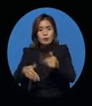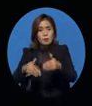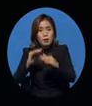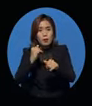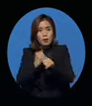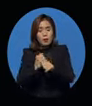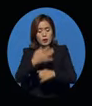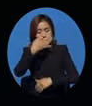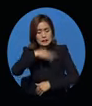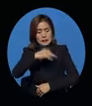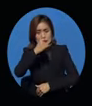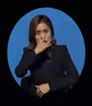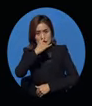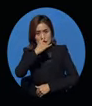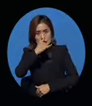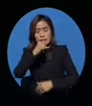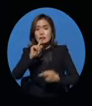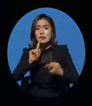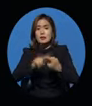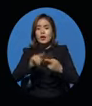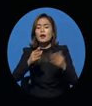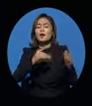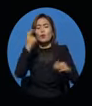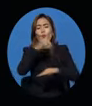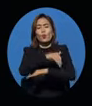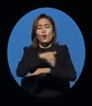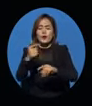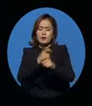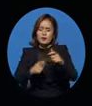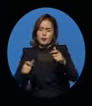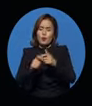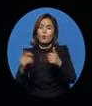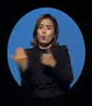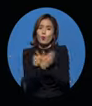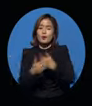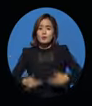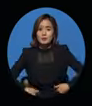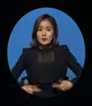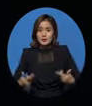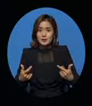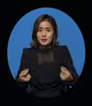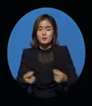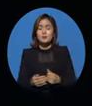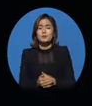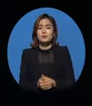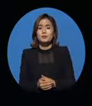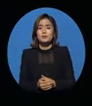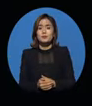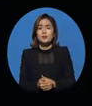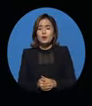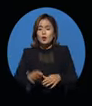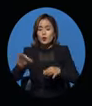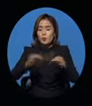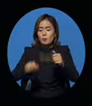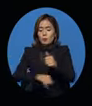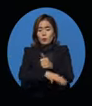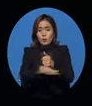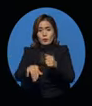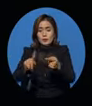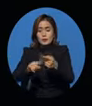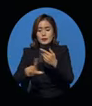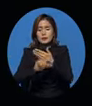실효성 있는 계획들이 더 보안이 되어야 합니다 어이 금융 인프라 구축은